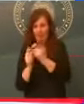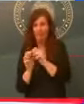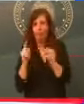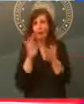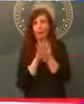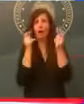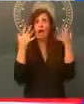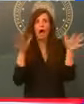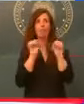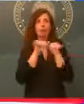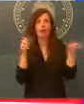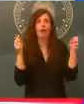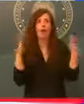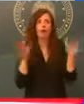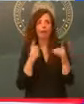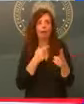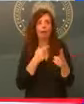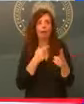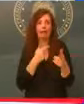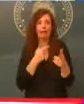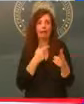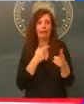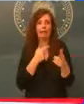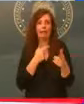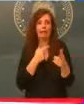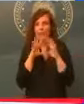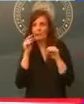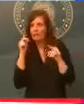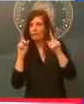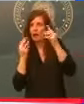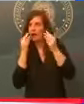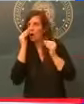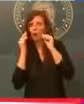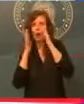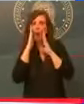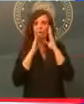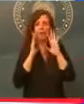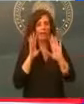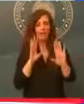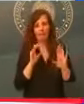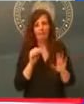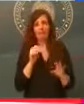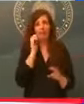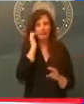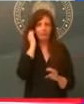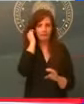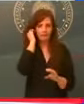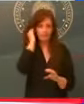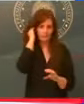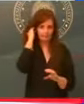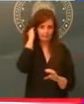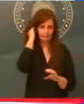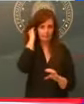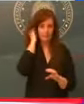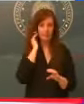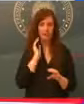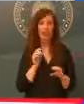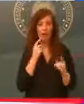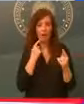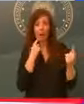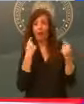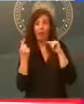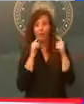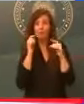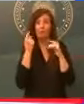mettete in imbarazzo perché iniziano insomma una serie di discussioni spesso sul nulla perché sono testi poi semmai